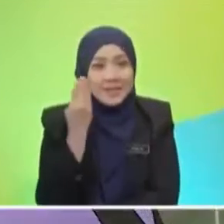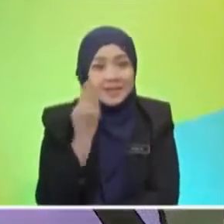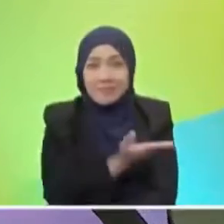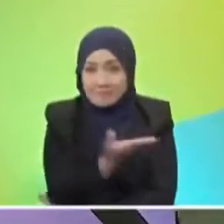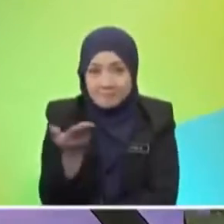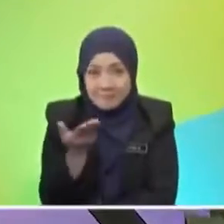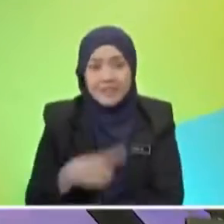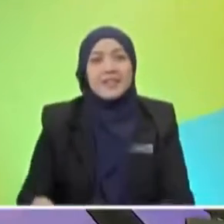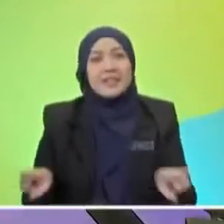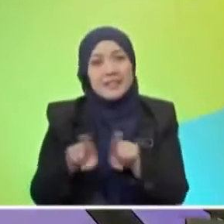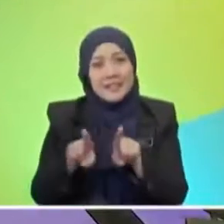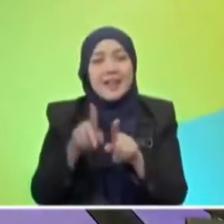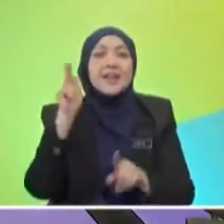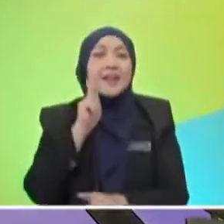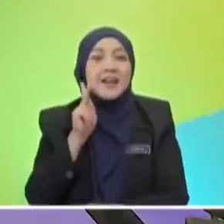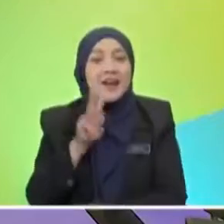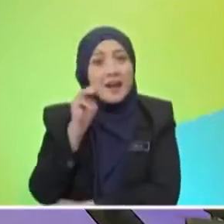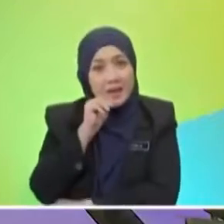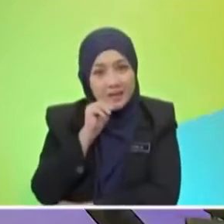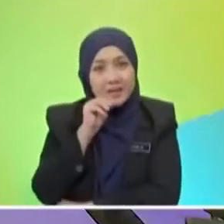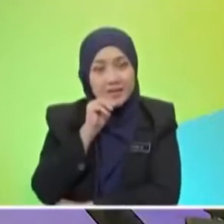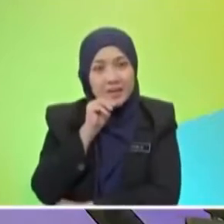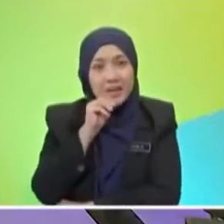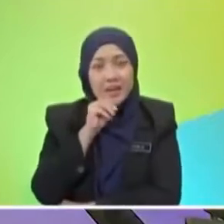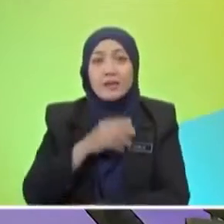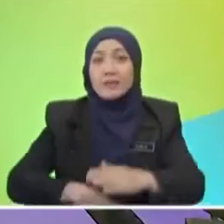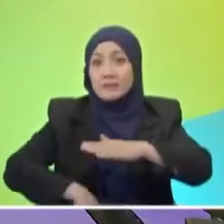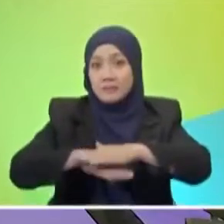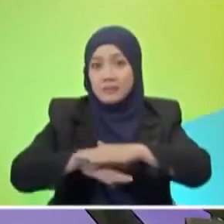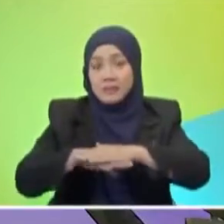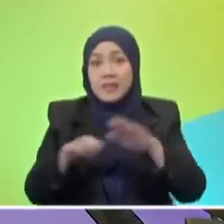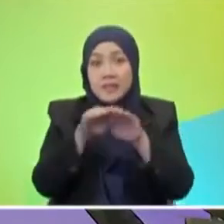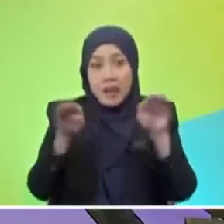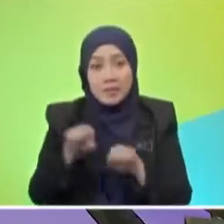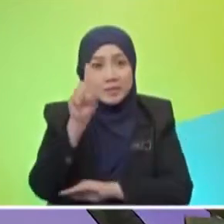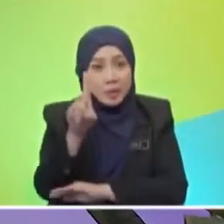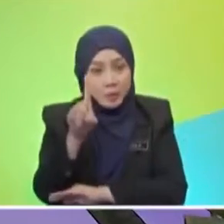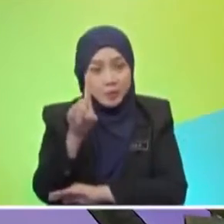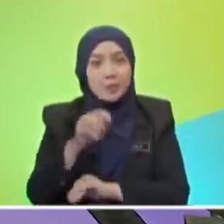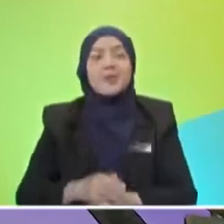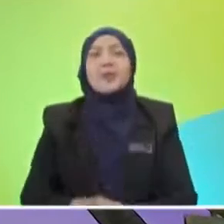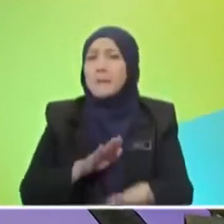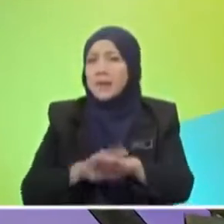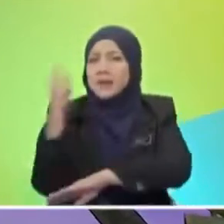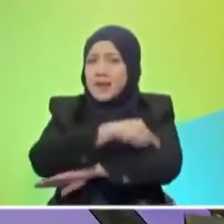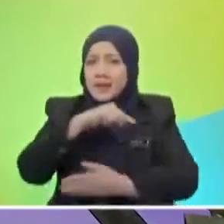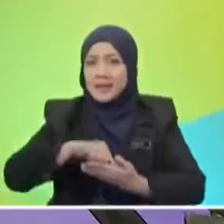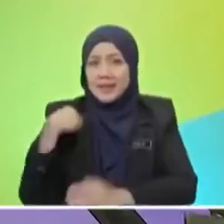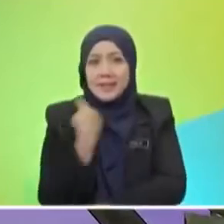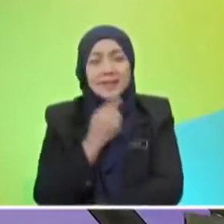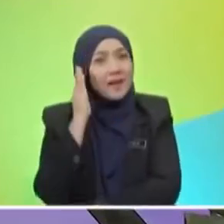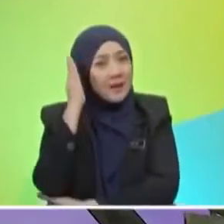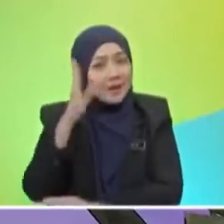bersama saya Syamira Nazir dalam slot tahap 1 di Didik TV KPM. Di mana pada hari ini kita akan belajar